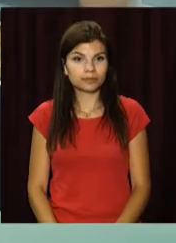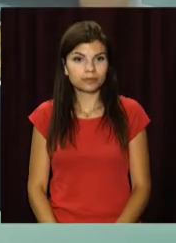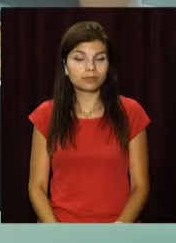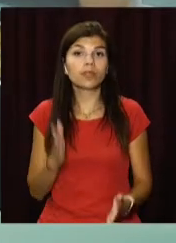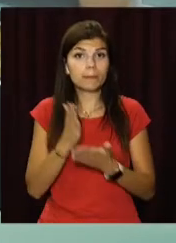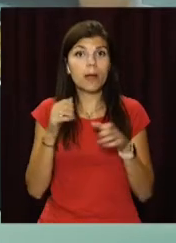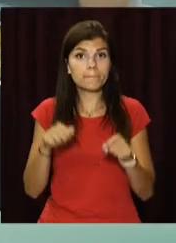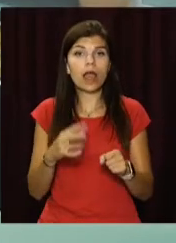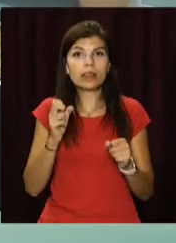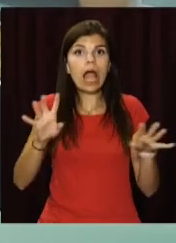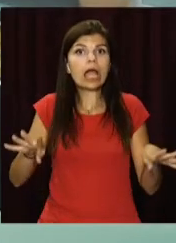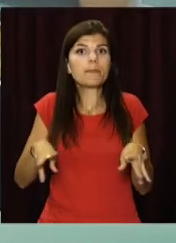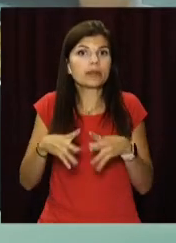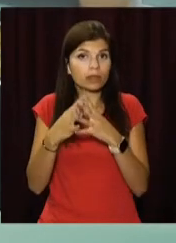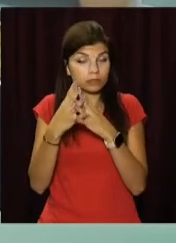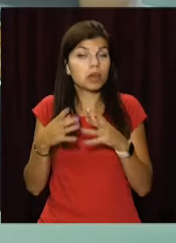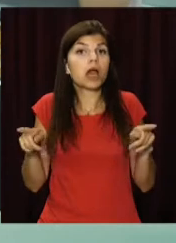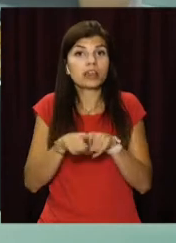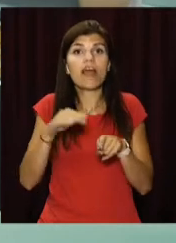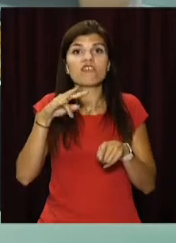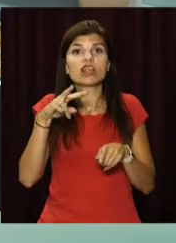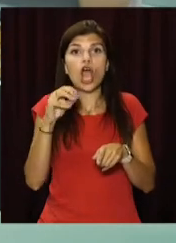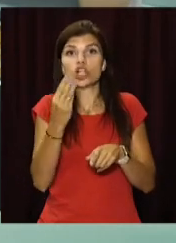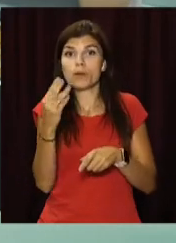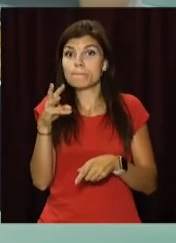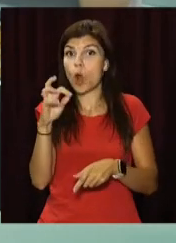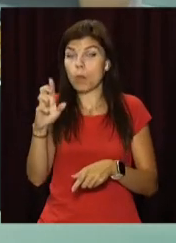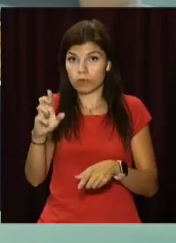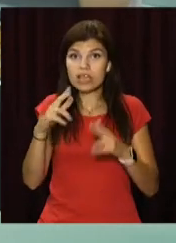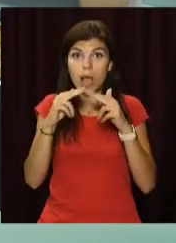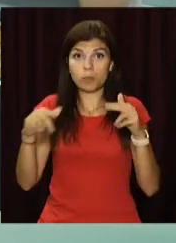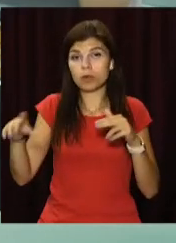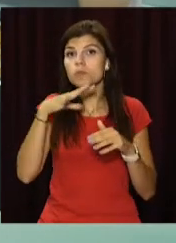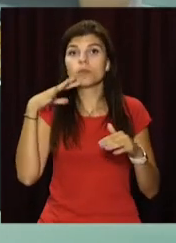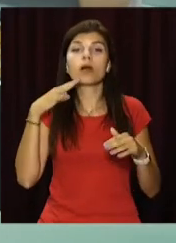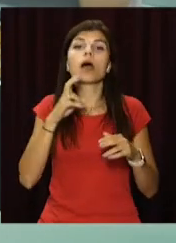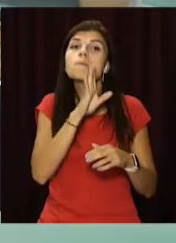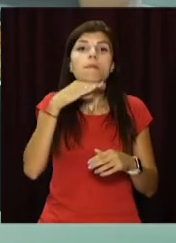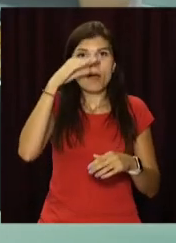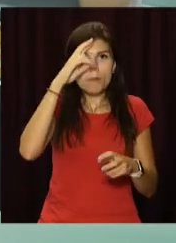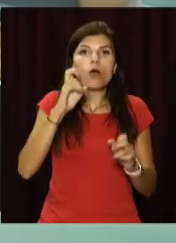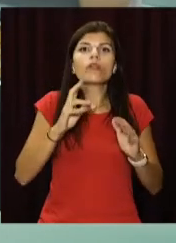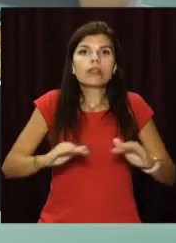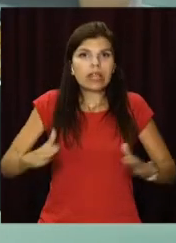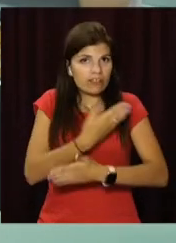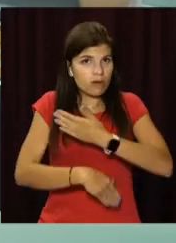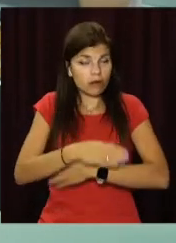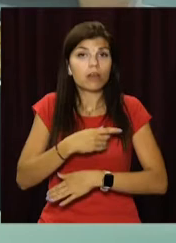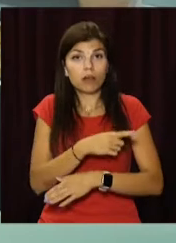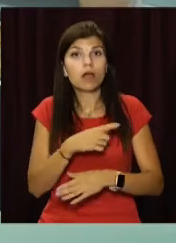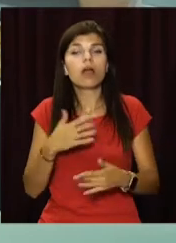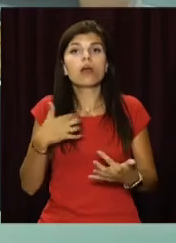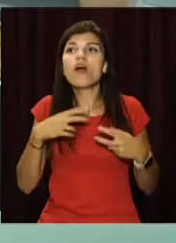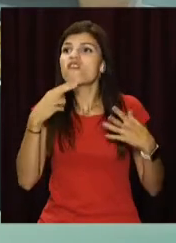Маю право на реабілітацію. Саме такий флешмоб започаткували на Дніпропетровщині батьки дітей з інвалідністю. У такий спосіб, кажуть,